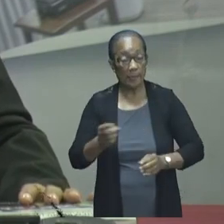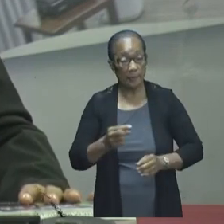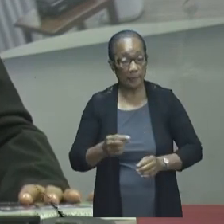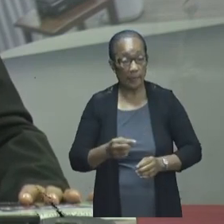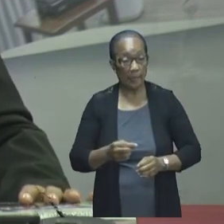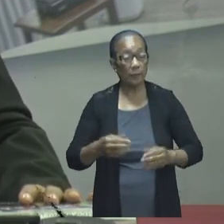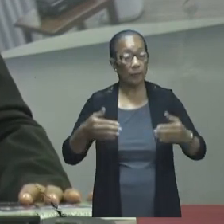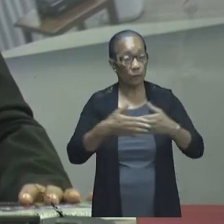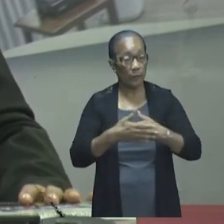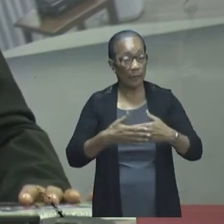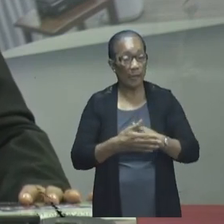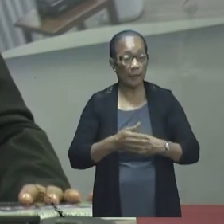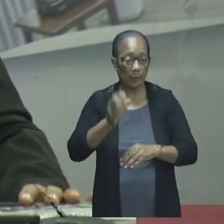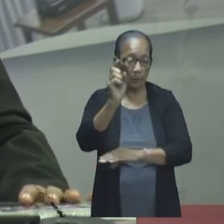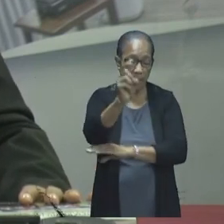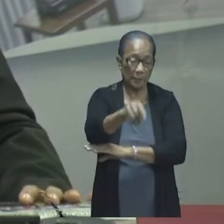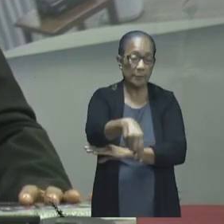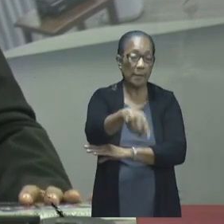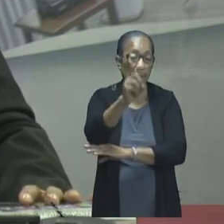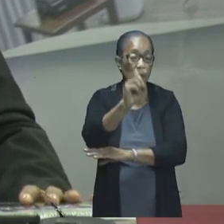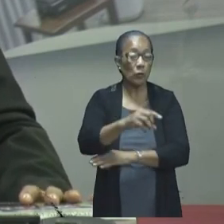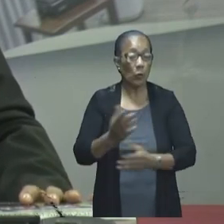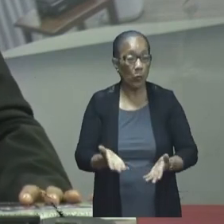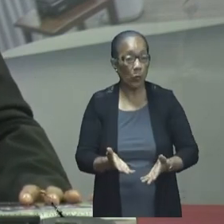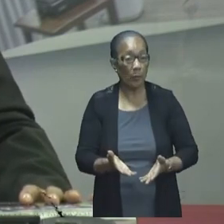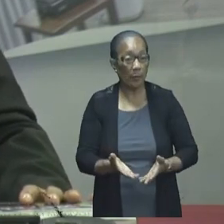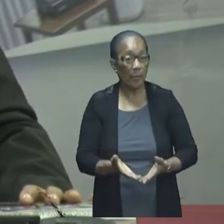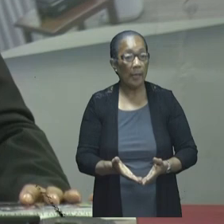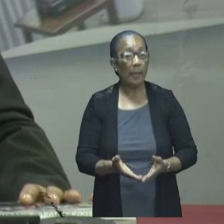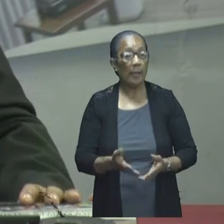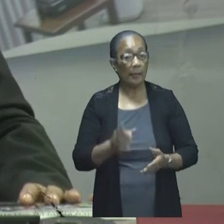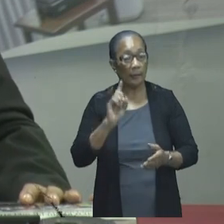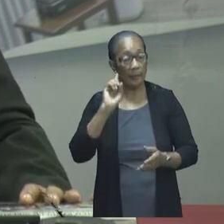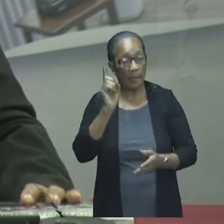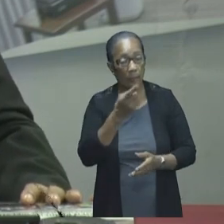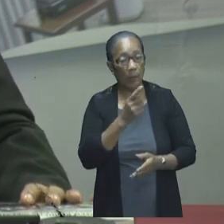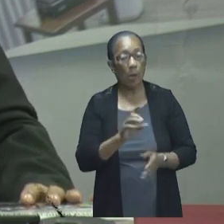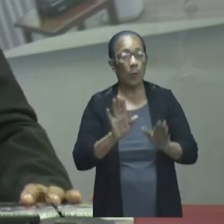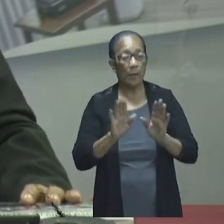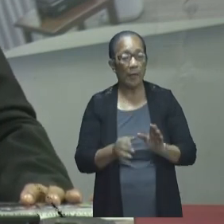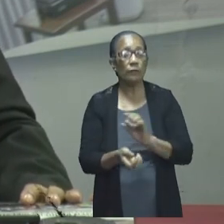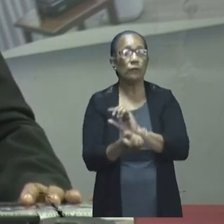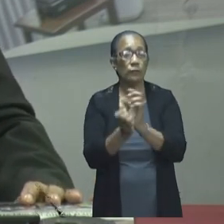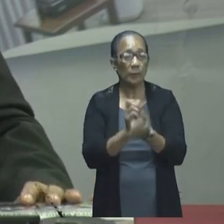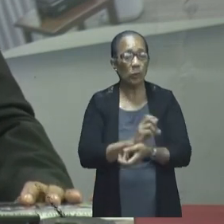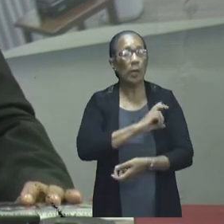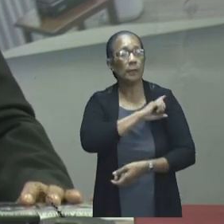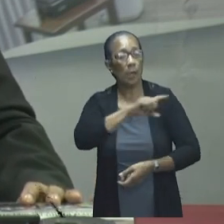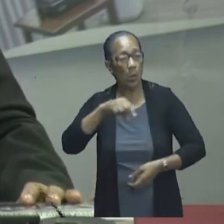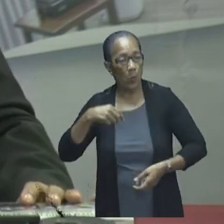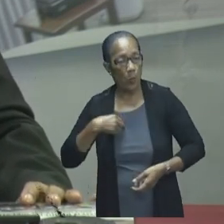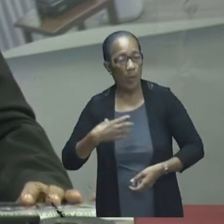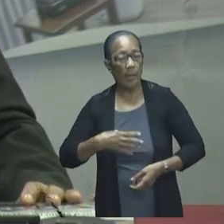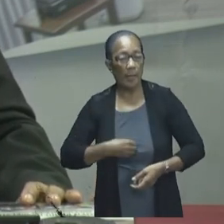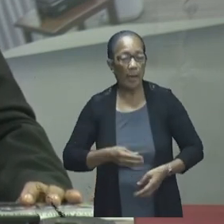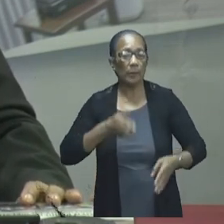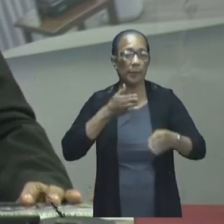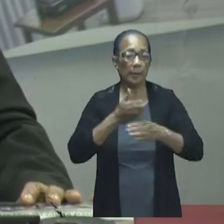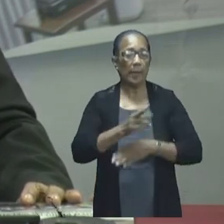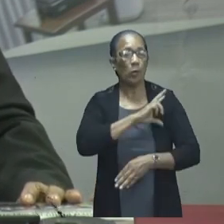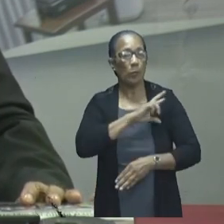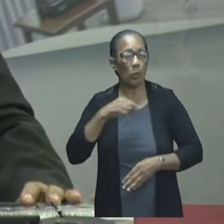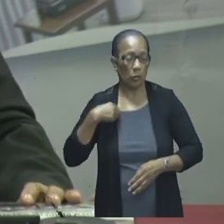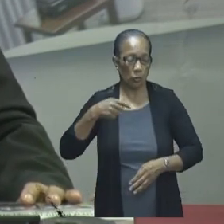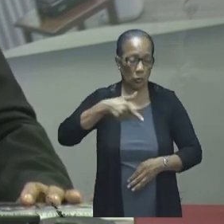staatsolie en straks het logisch om het of de amerika daar gebleven benadrukken wij hebben recht op onze ong